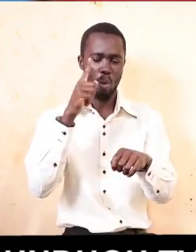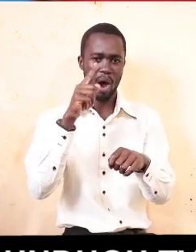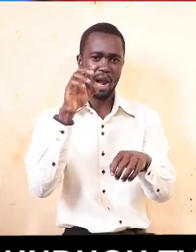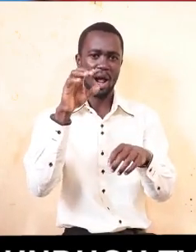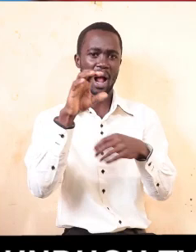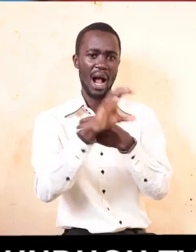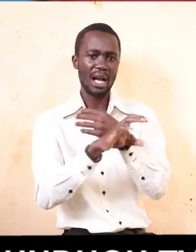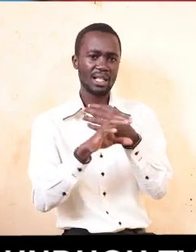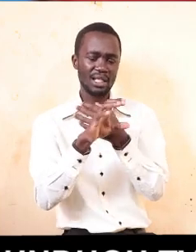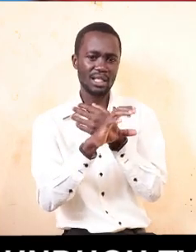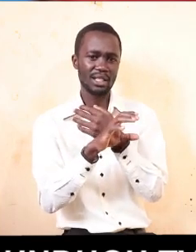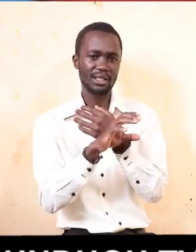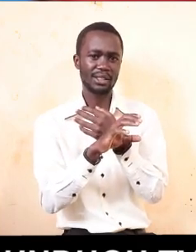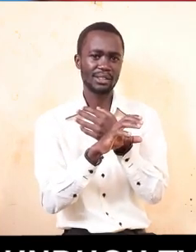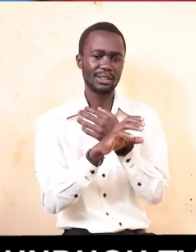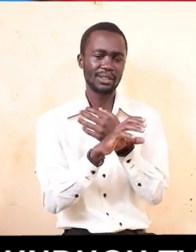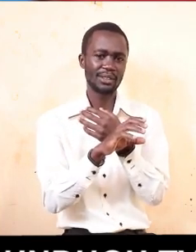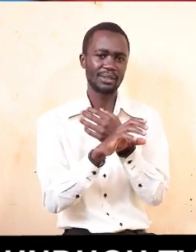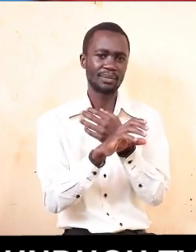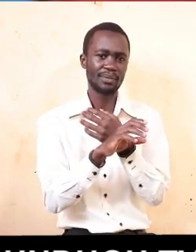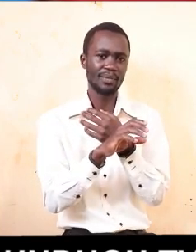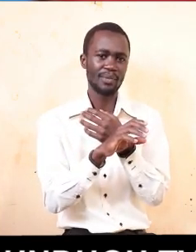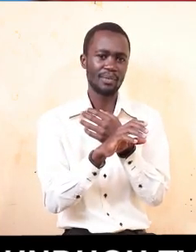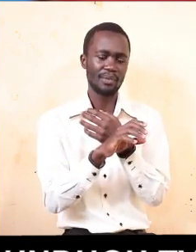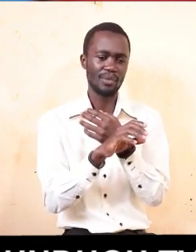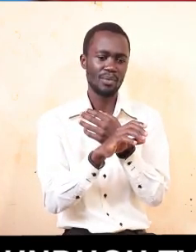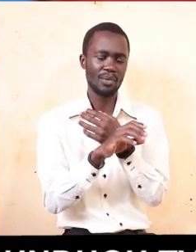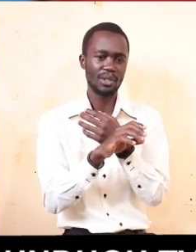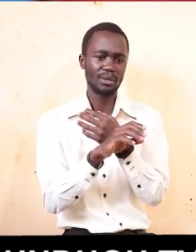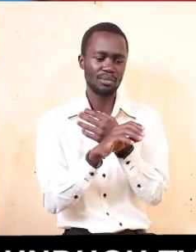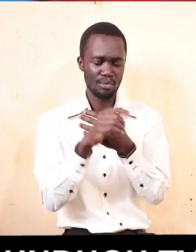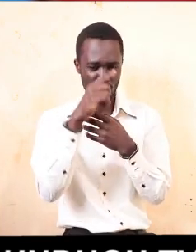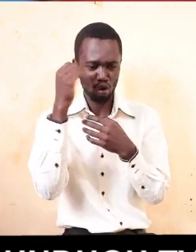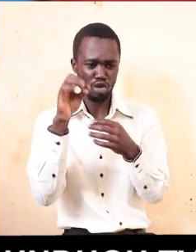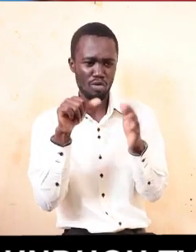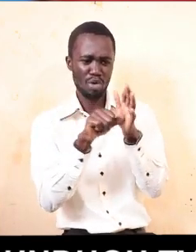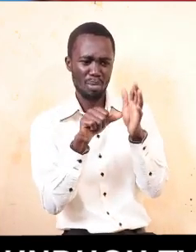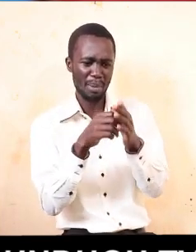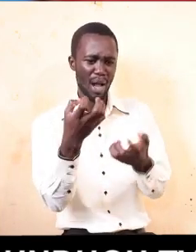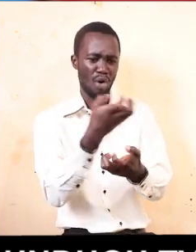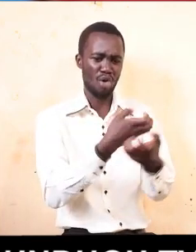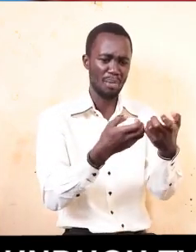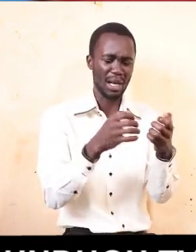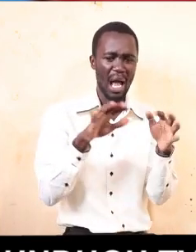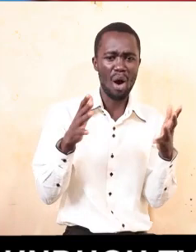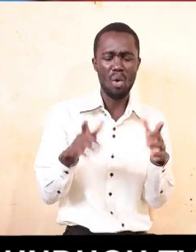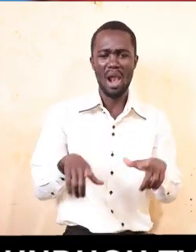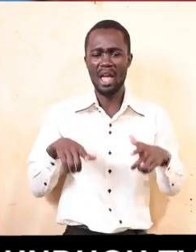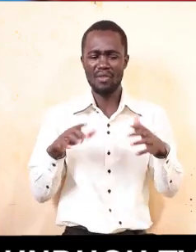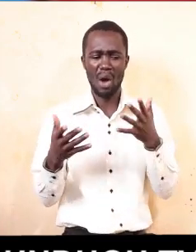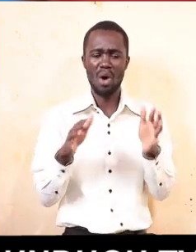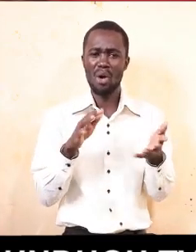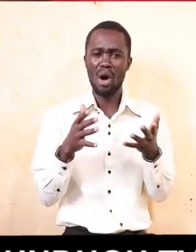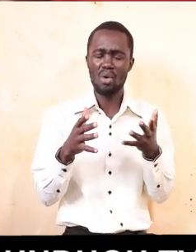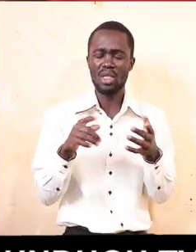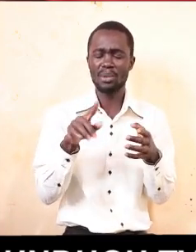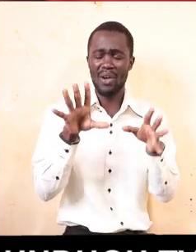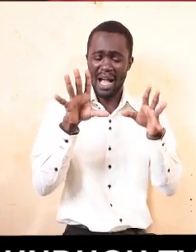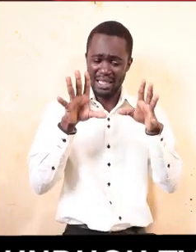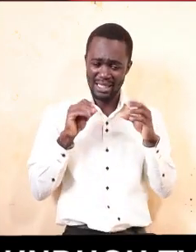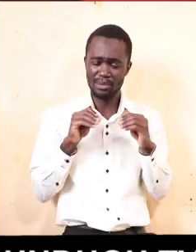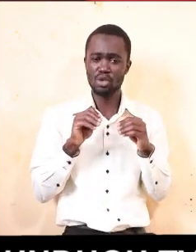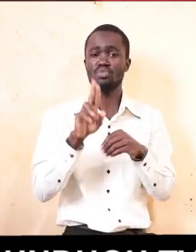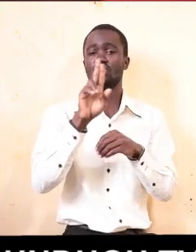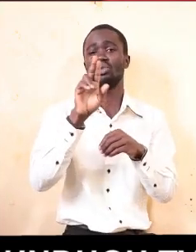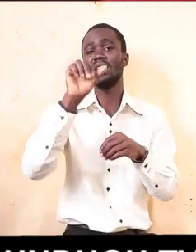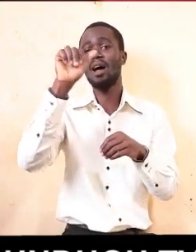ajili ya uchumi na jinsi ya maisha yalivyo, wanakubali kwenda kutumika